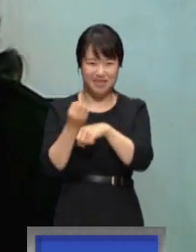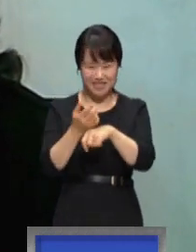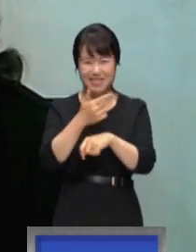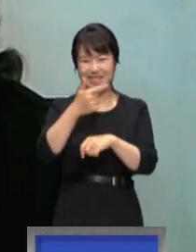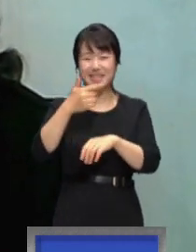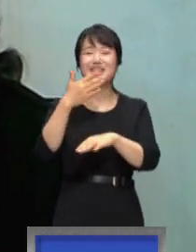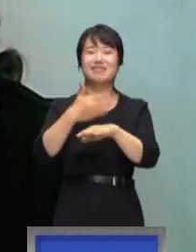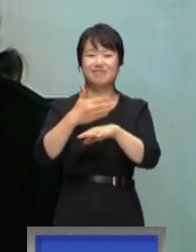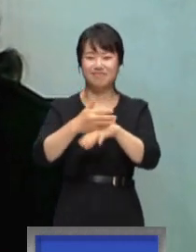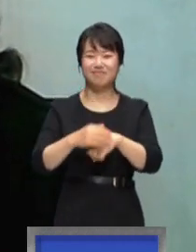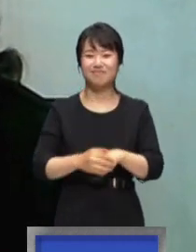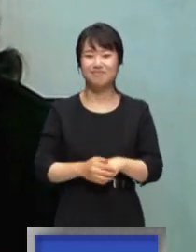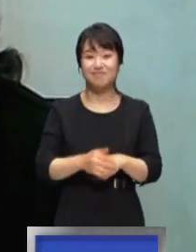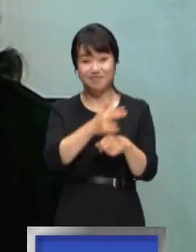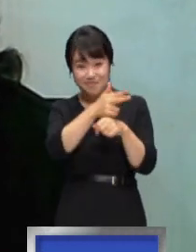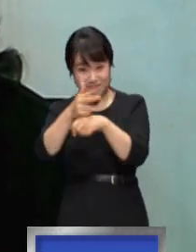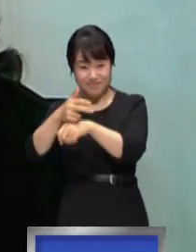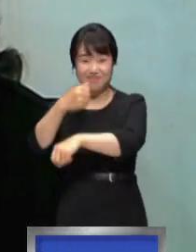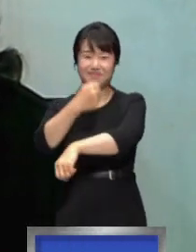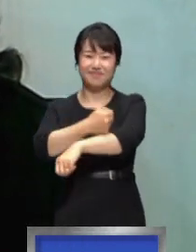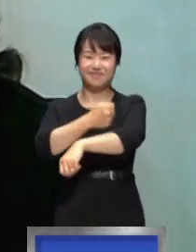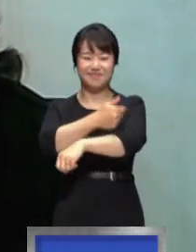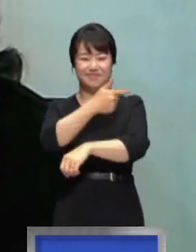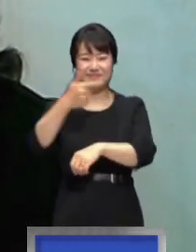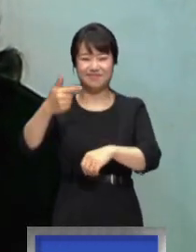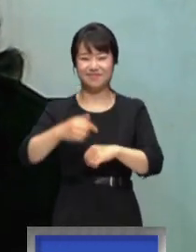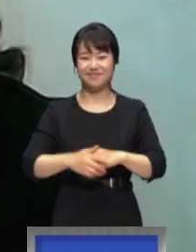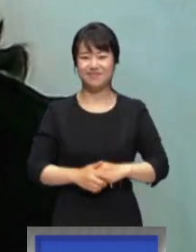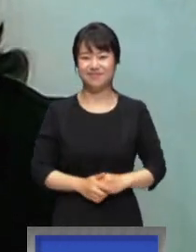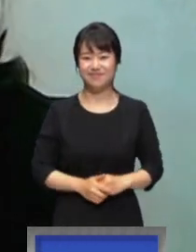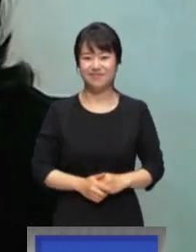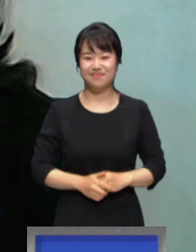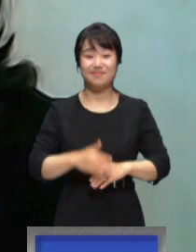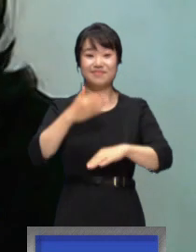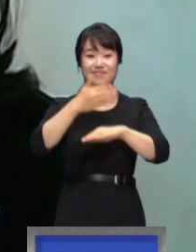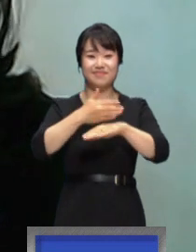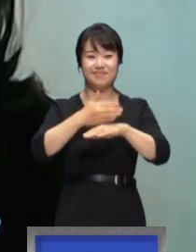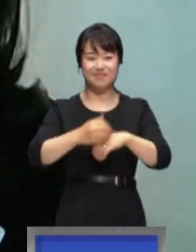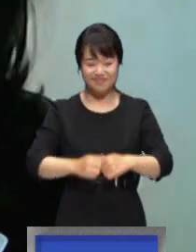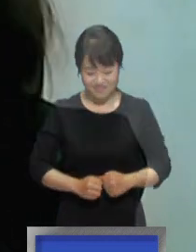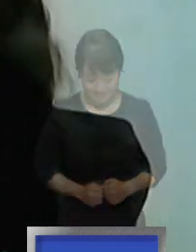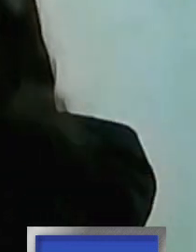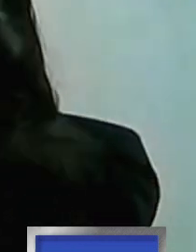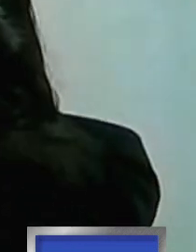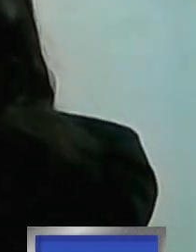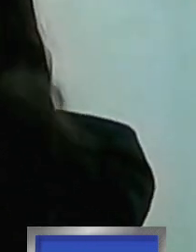통신원과 이야기 나눠봤습니다. 네, 취재하느라 고생 많으셨습니다. 네, 감사합니다.